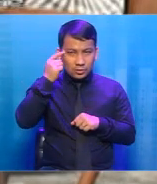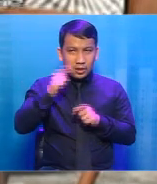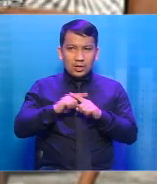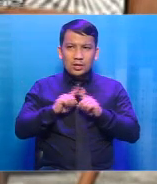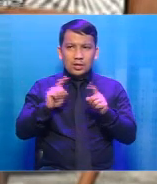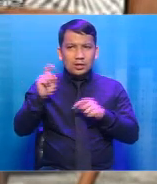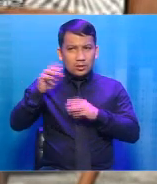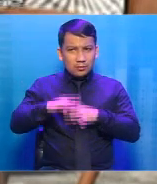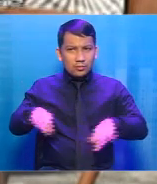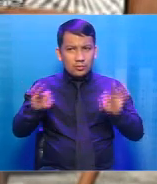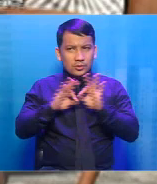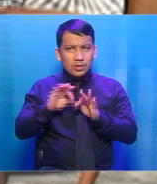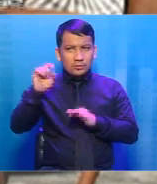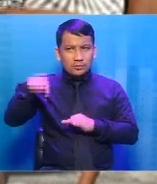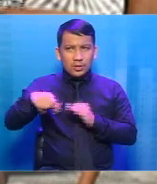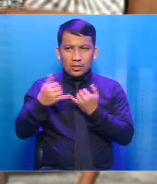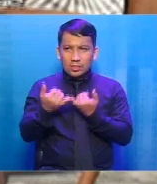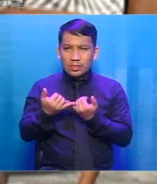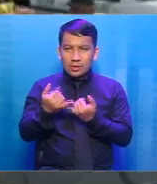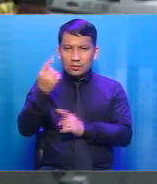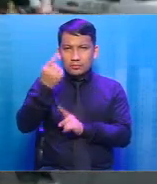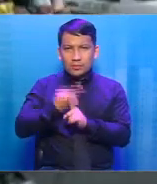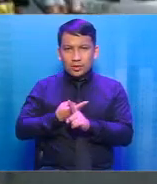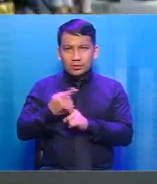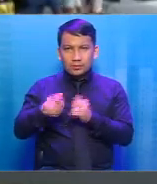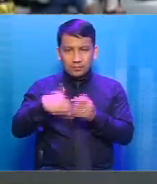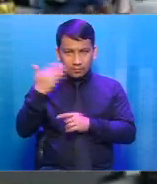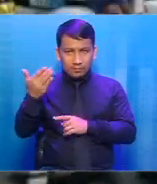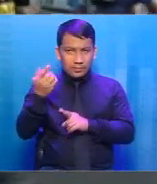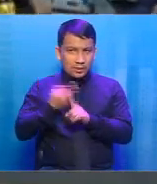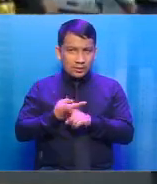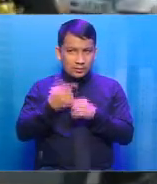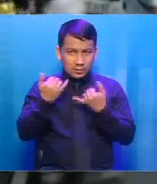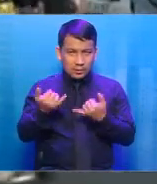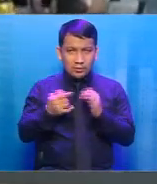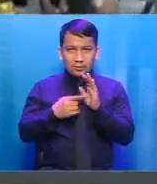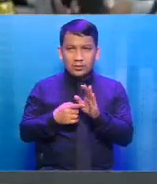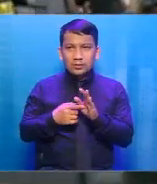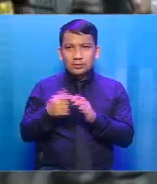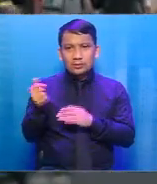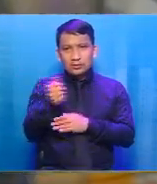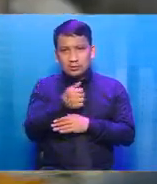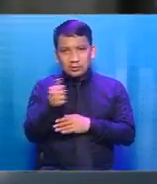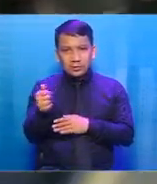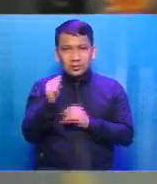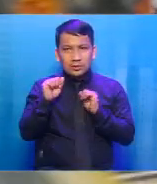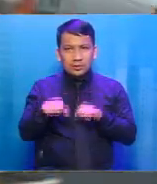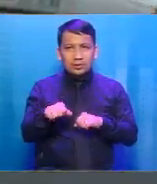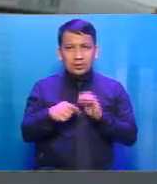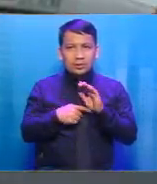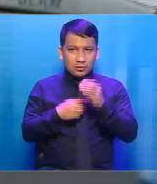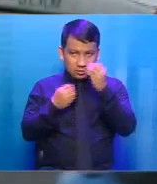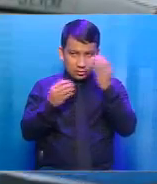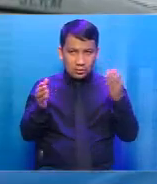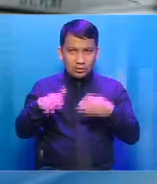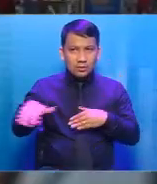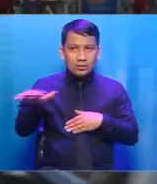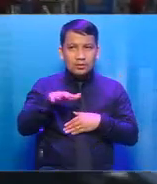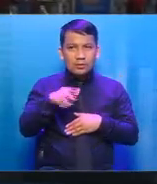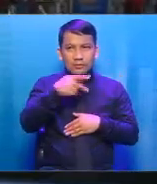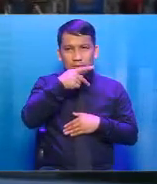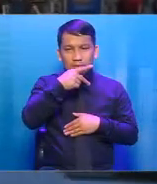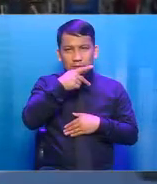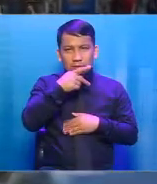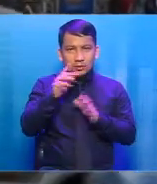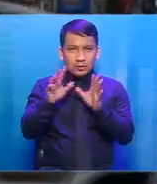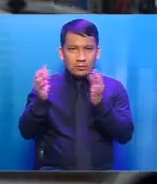na talaga ngayong buwan, next month. Yan. So kailangan talaga gumastos sila ng gumastos para alam na talaga ng private sectors.